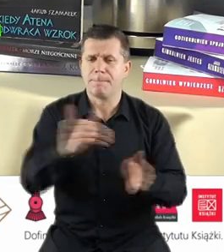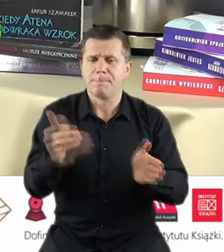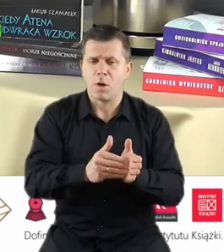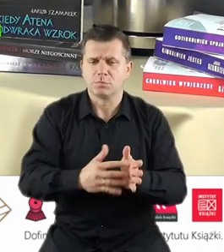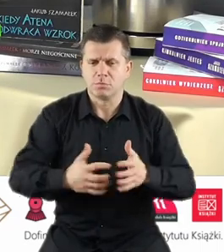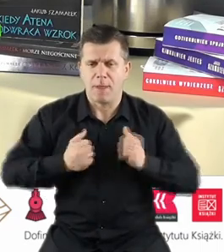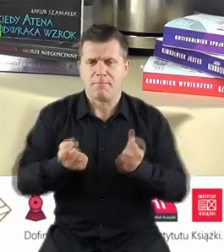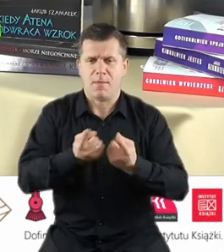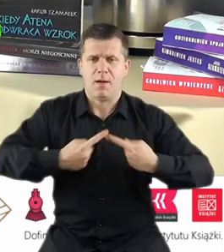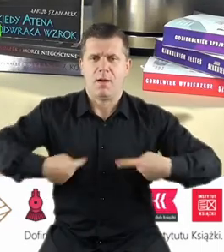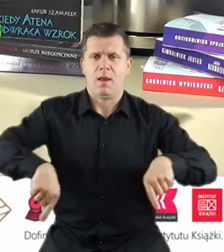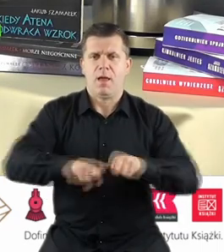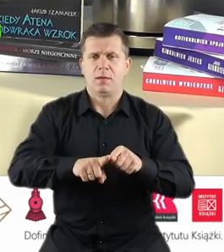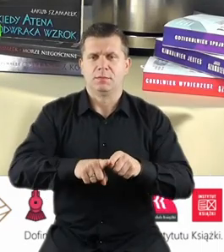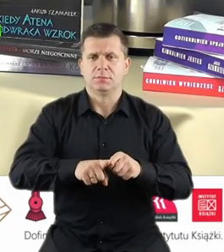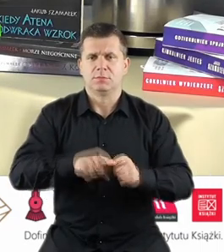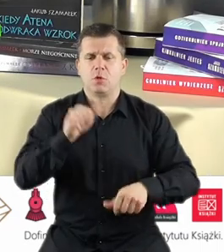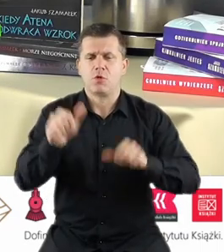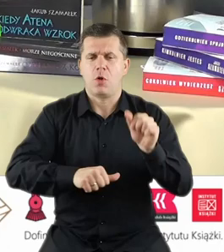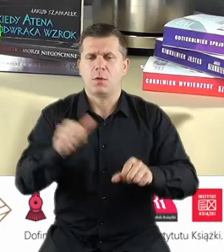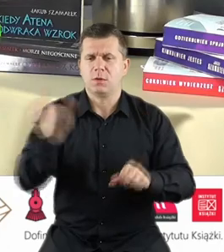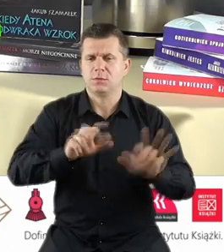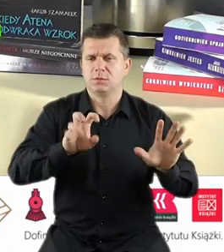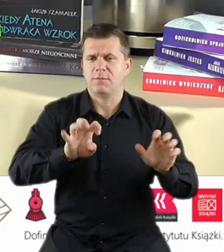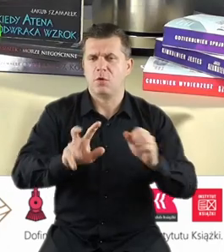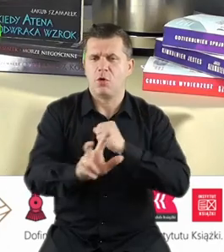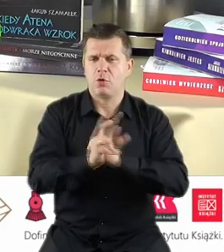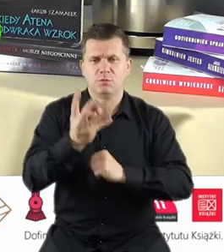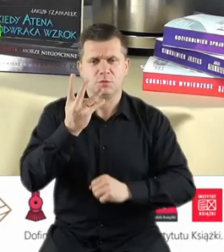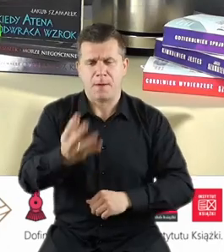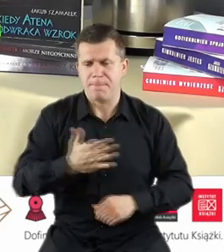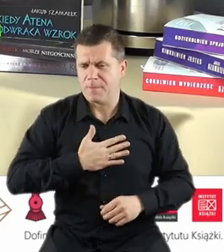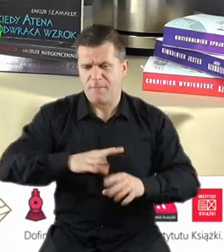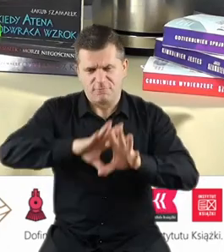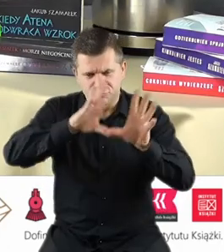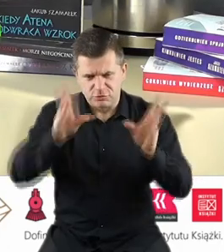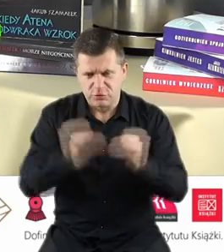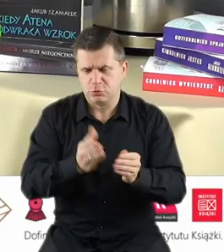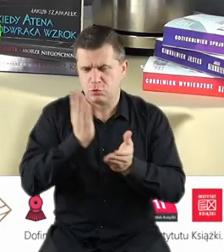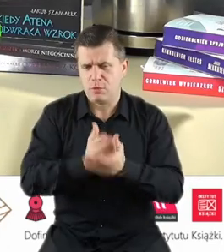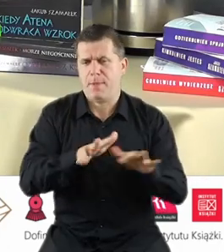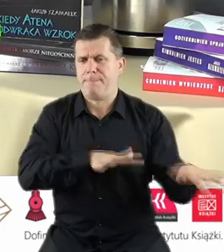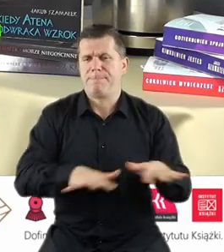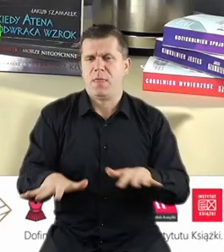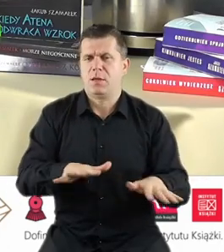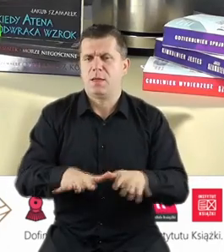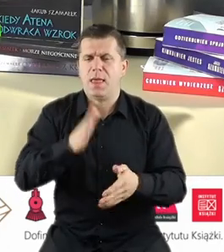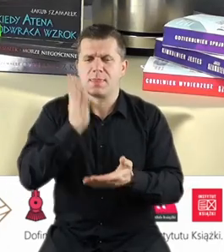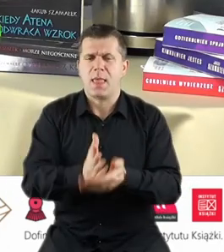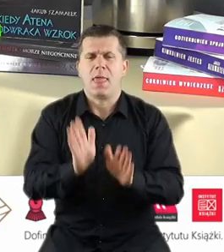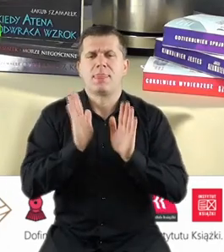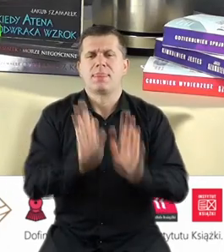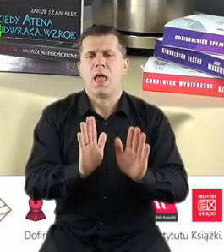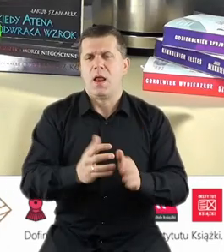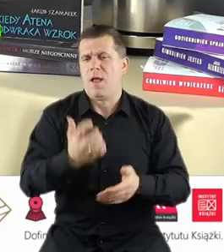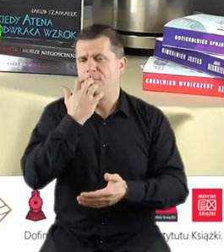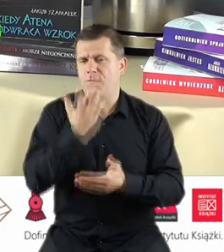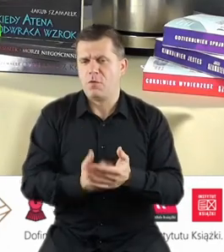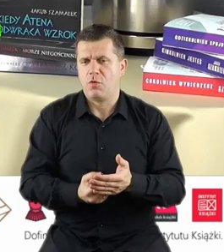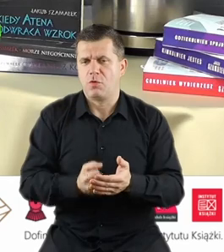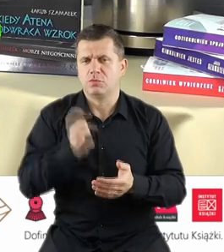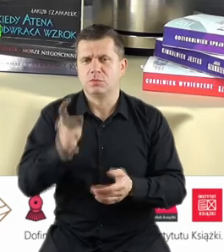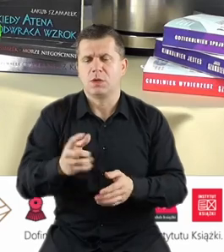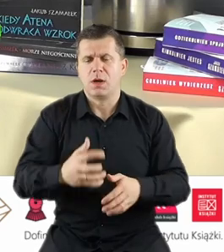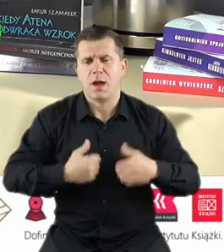zrealizować scenariusz roku 1984. Naprawdę już mamy wszystko na swoim miejscu, tylko że na razie to głównie wykorzystujemy do tego, żeby nam